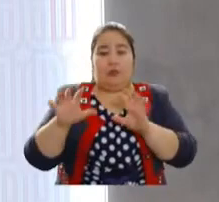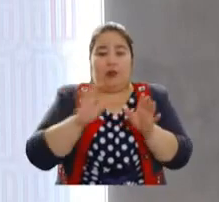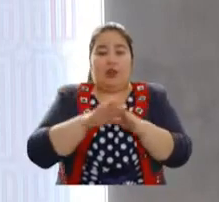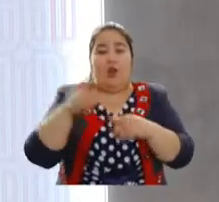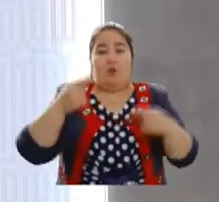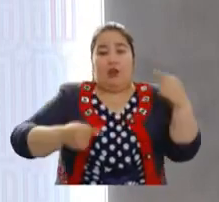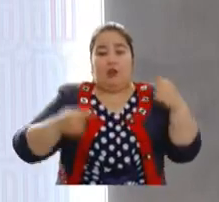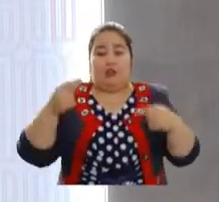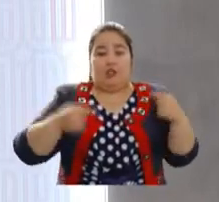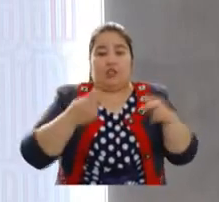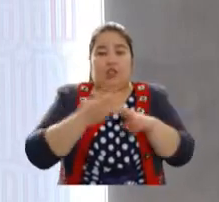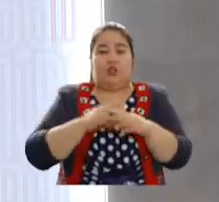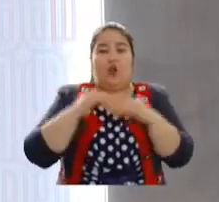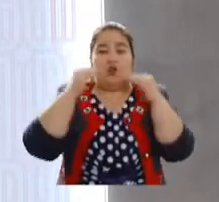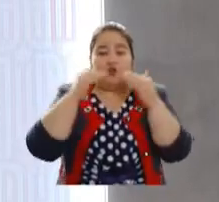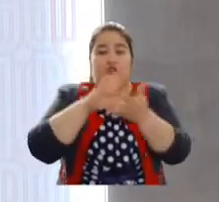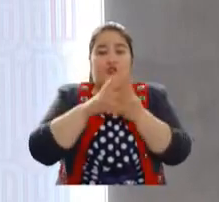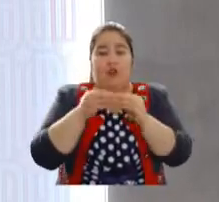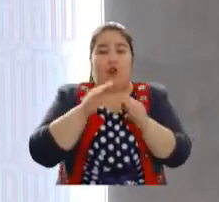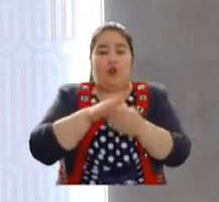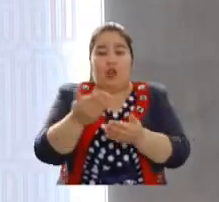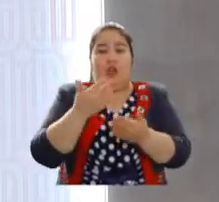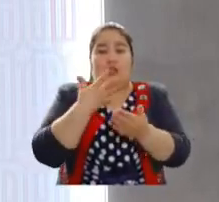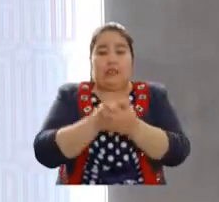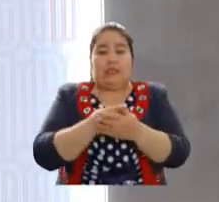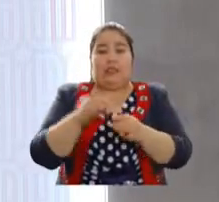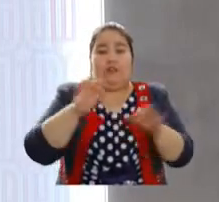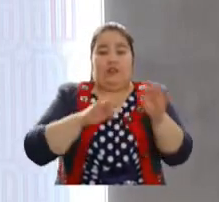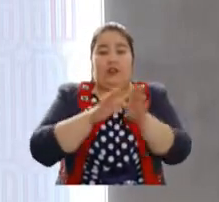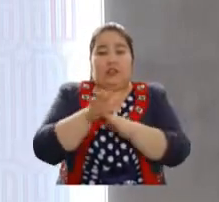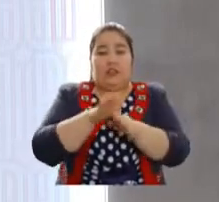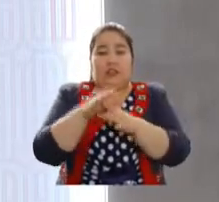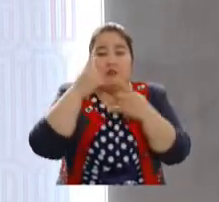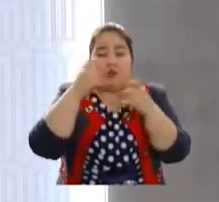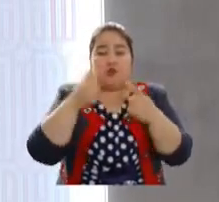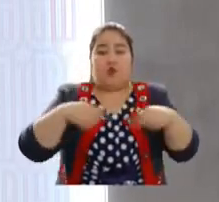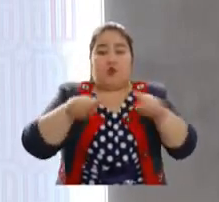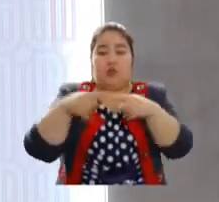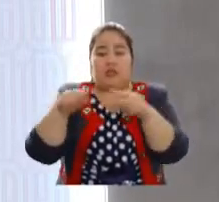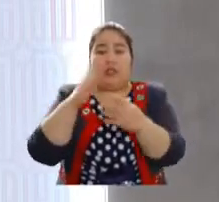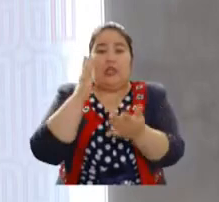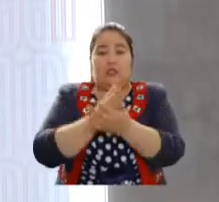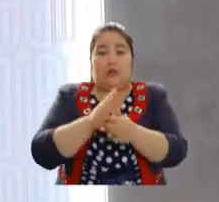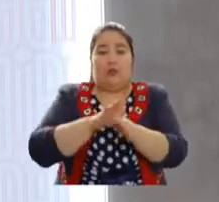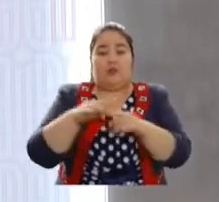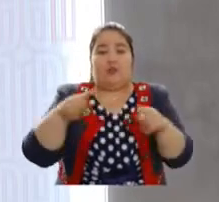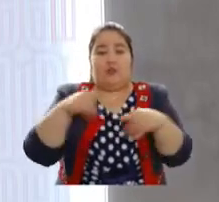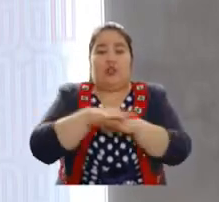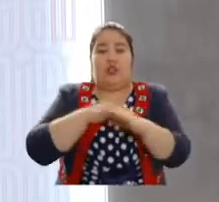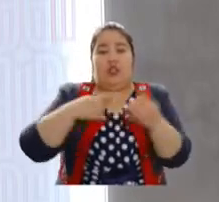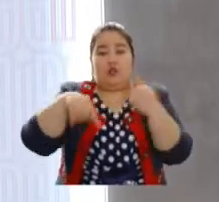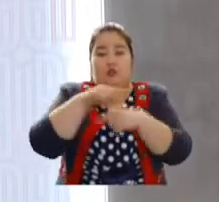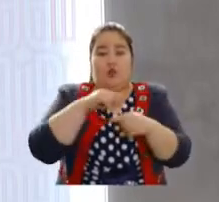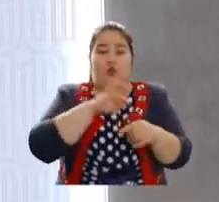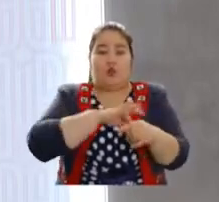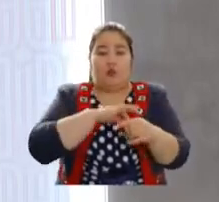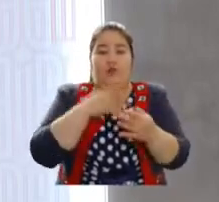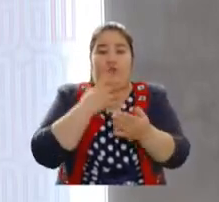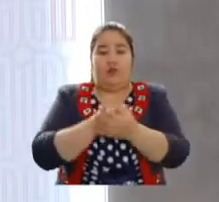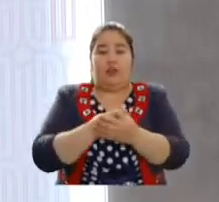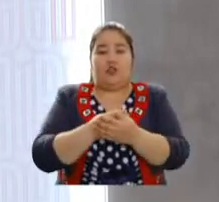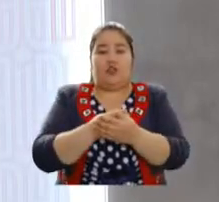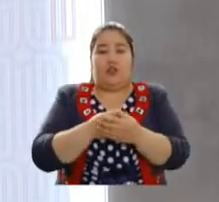raqobat bardoshliligini oshirish va ularni diversifikatsiya qilish hududlarning mavjud tabiiy va iqtisodiy resurslaridan unumli